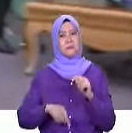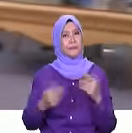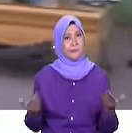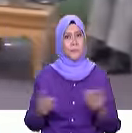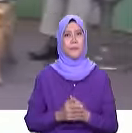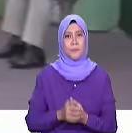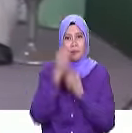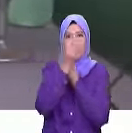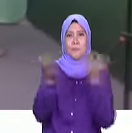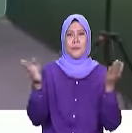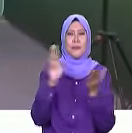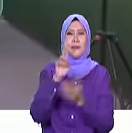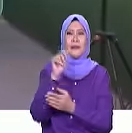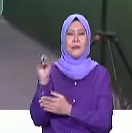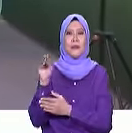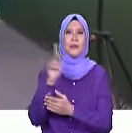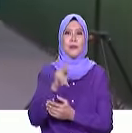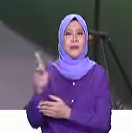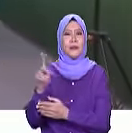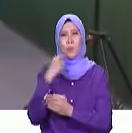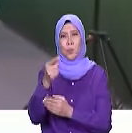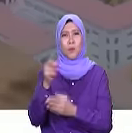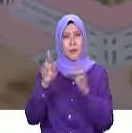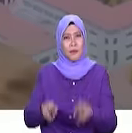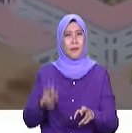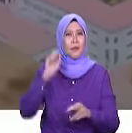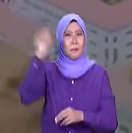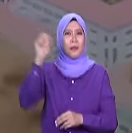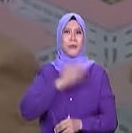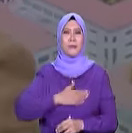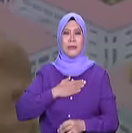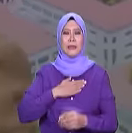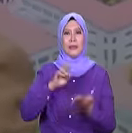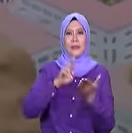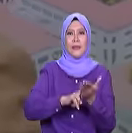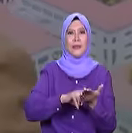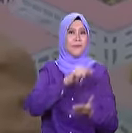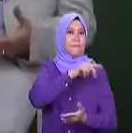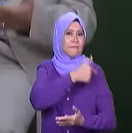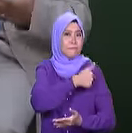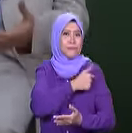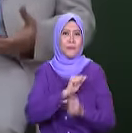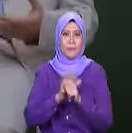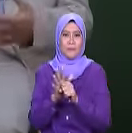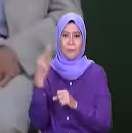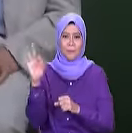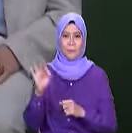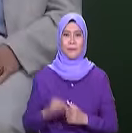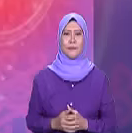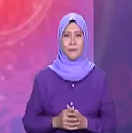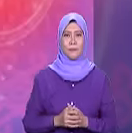RTM di Kota Kinabalu. Beliau sekali lagi menyeru rakyat negeri ini tampil mendaftar sebagai penerima suntikan vaksin COVID-19.